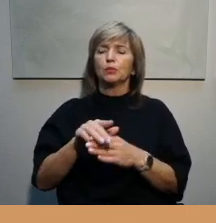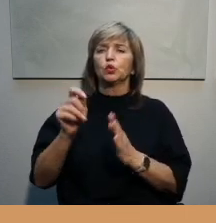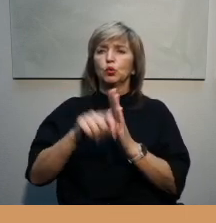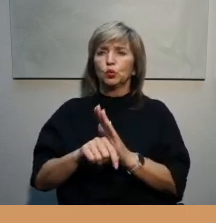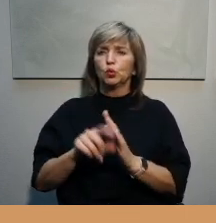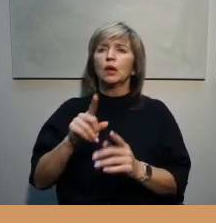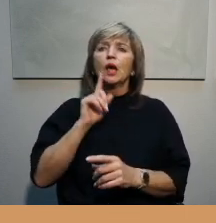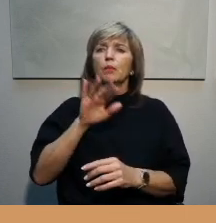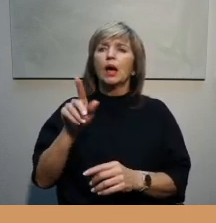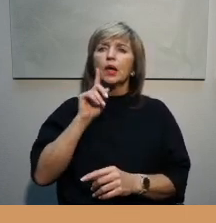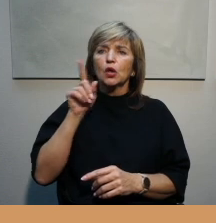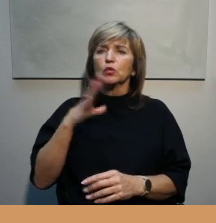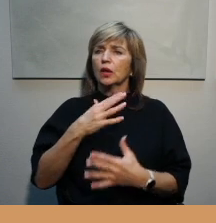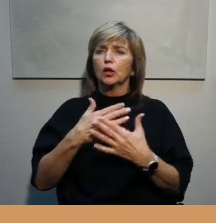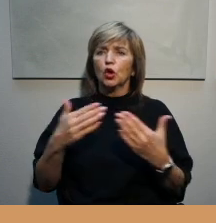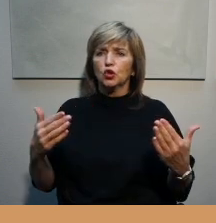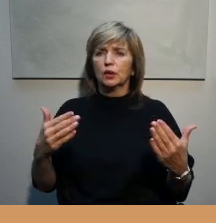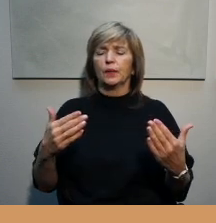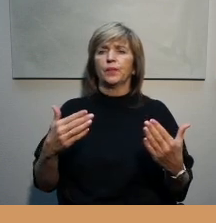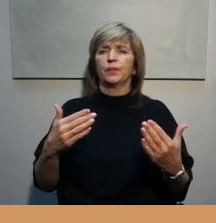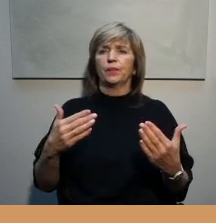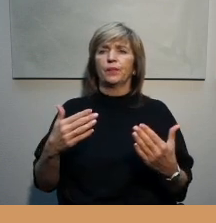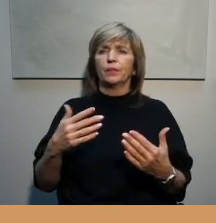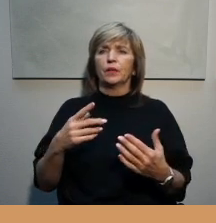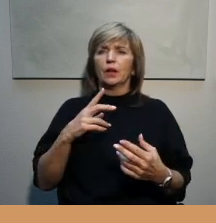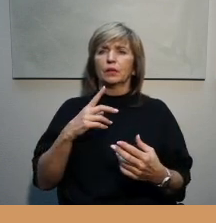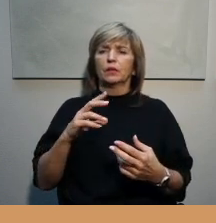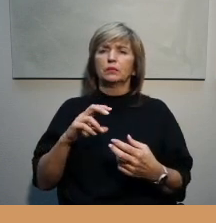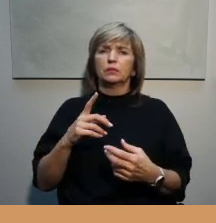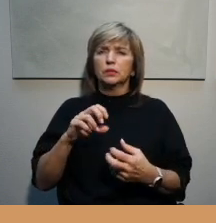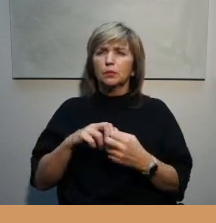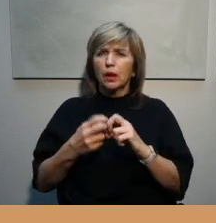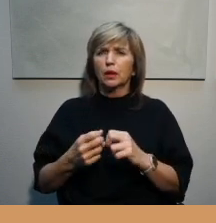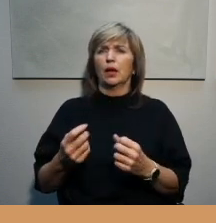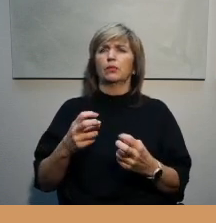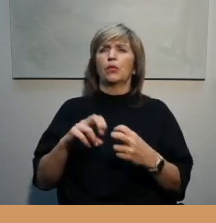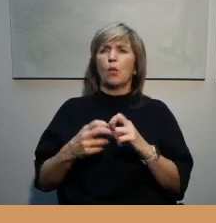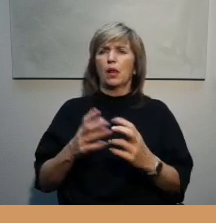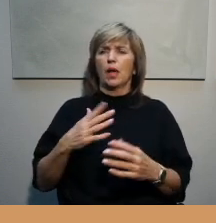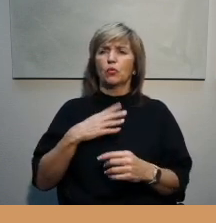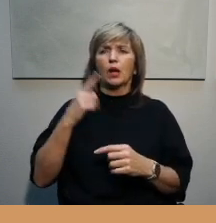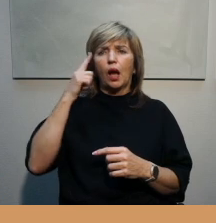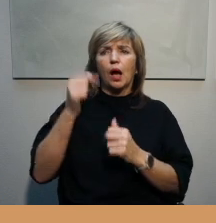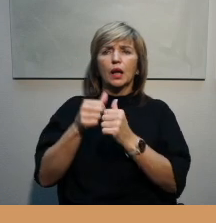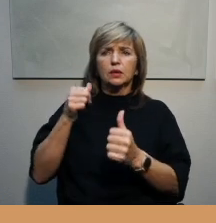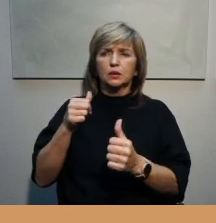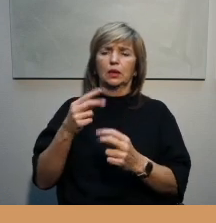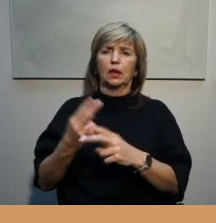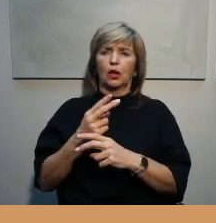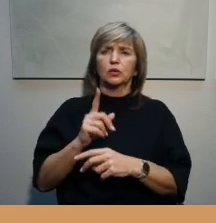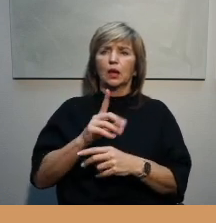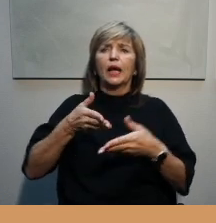vairāk nonāk bērni jaunieši ar ļoti dažādiem kompleksiem un smagiem garīgās attīstības traucējumiem,